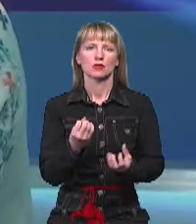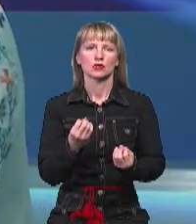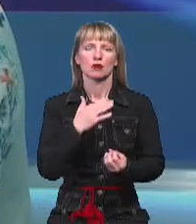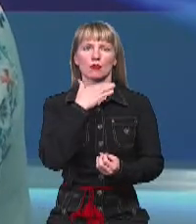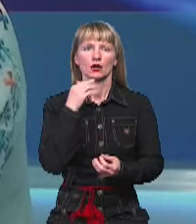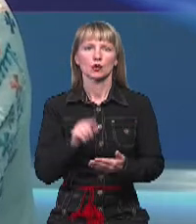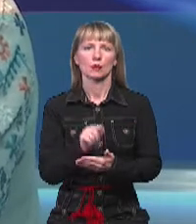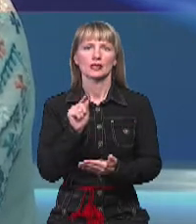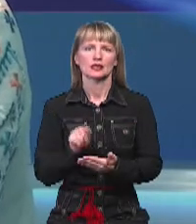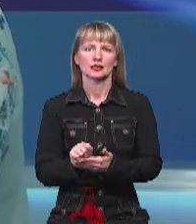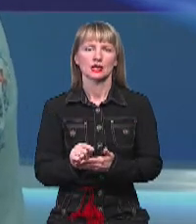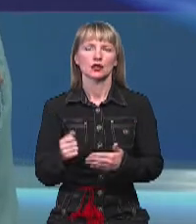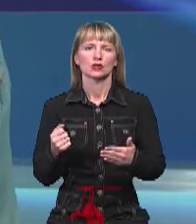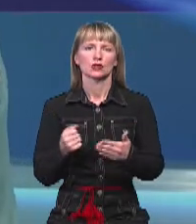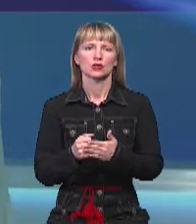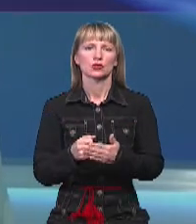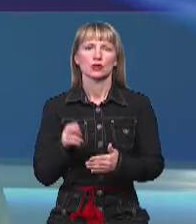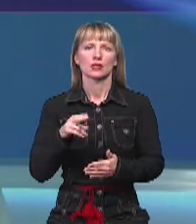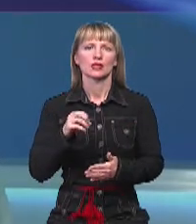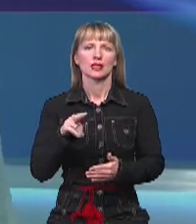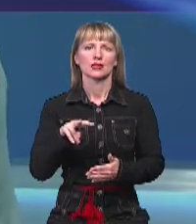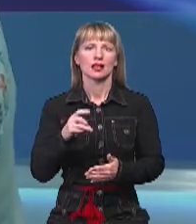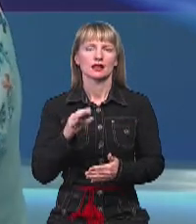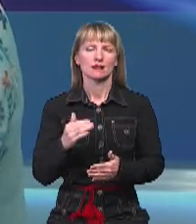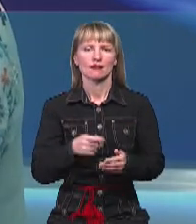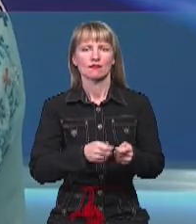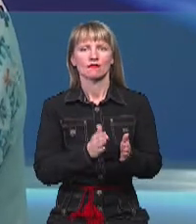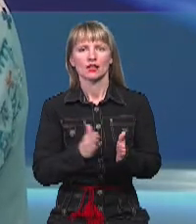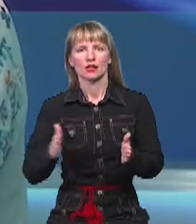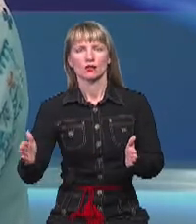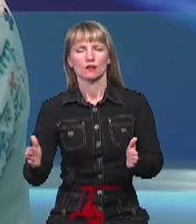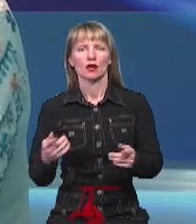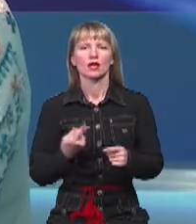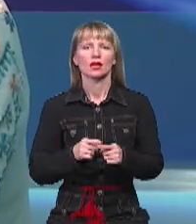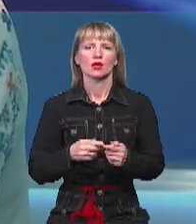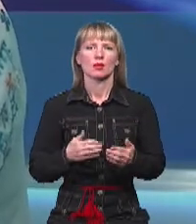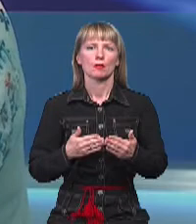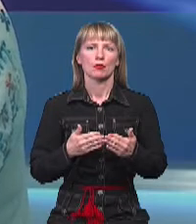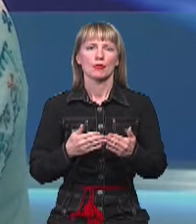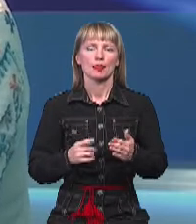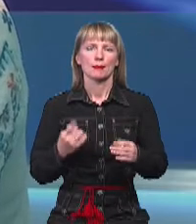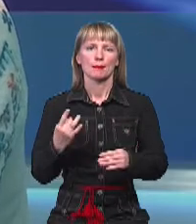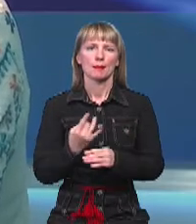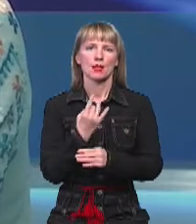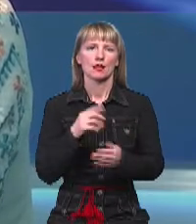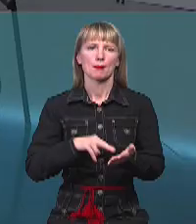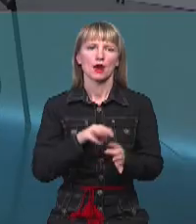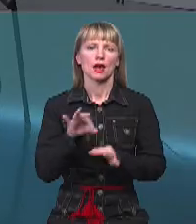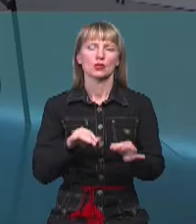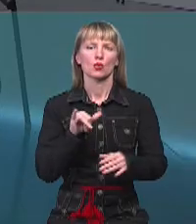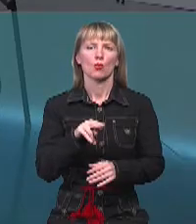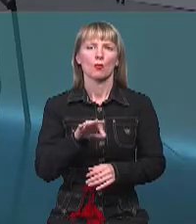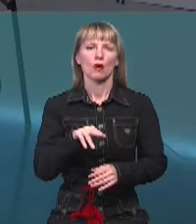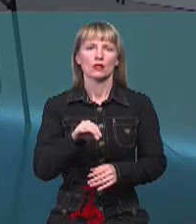багато питань і щодо дедлайнів, і там віддетермінувань. Зараз пілотний проєкт у Полтаві, дуже цікаво подивитися, там, де і другий